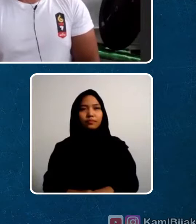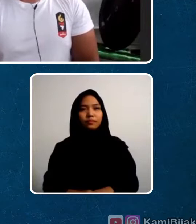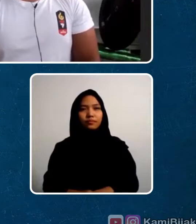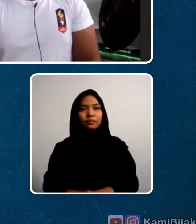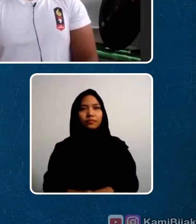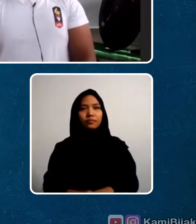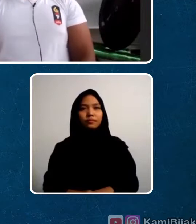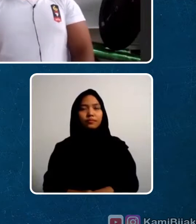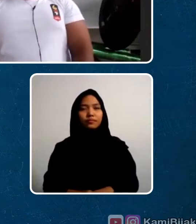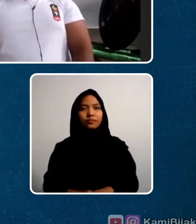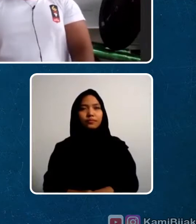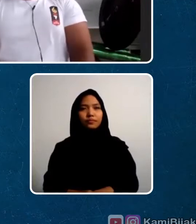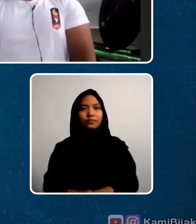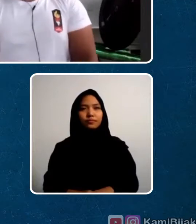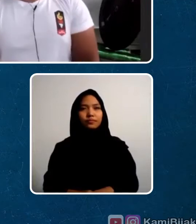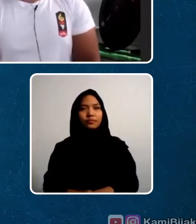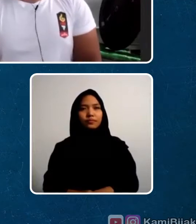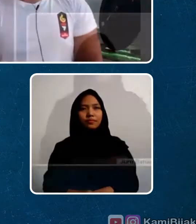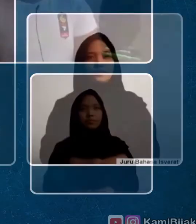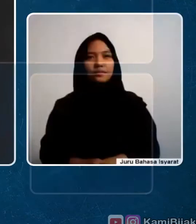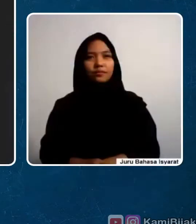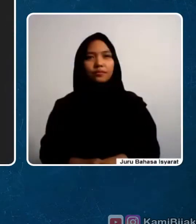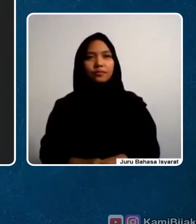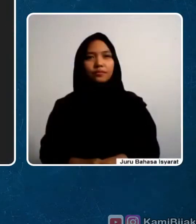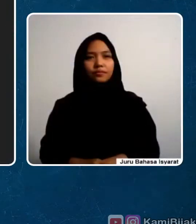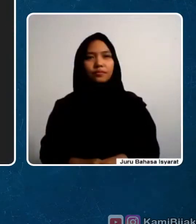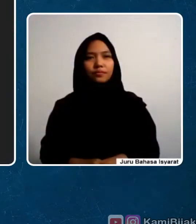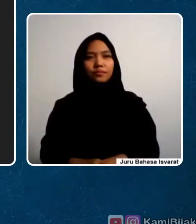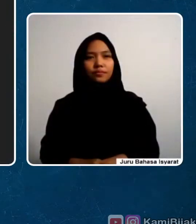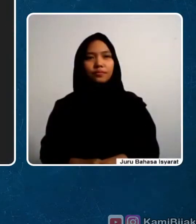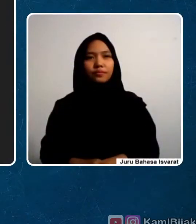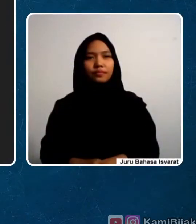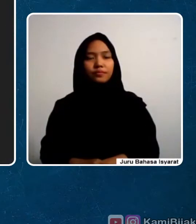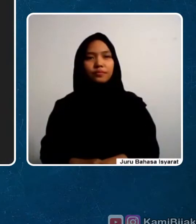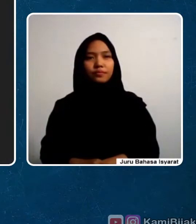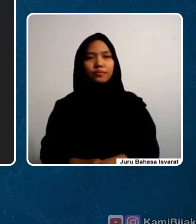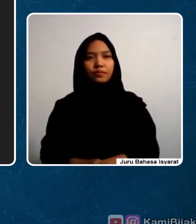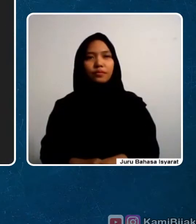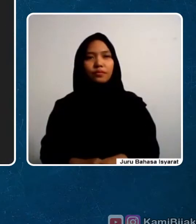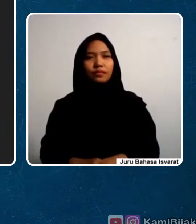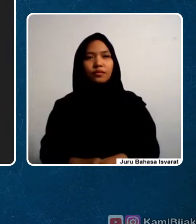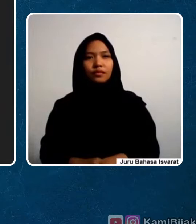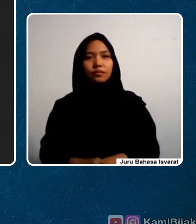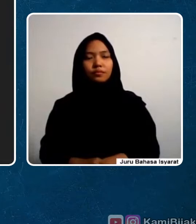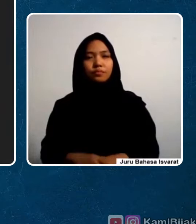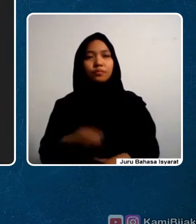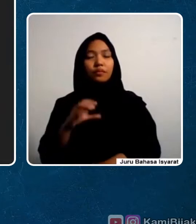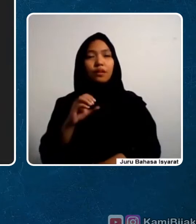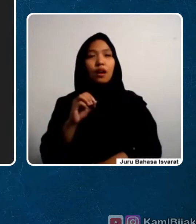ya, kelompok lakon ngesot budaya kalau kepanjangannya disingkat KLN. Emang kami